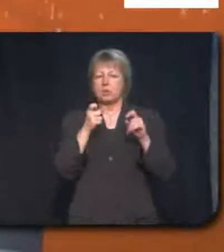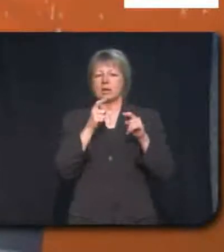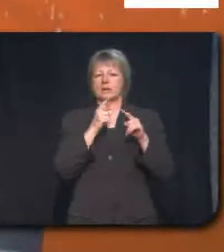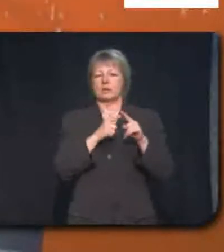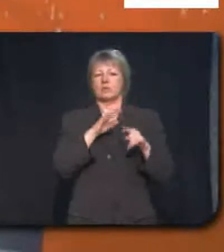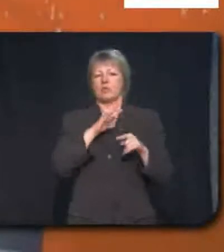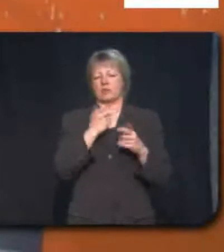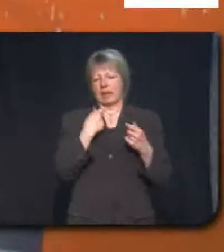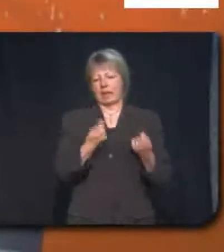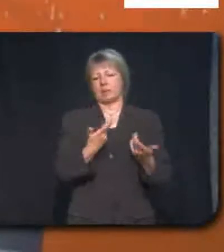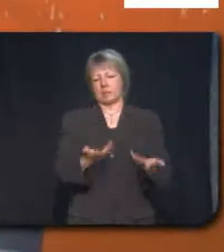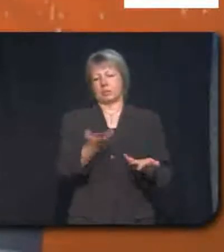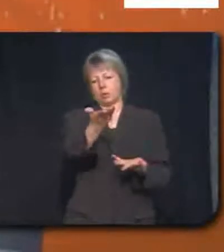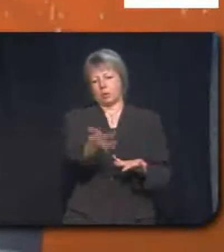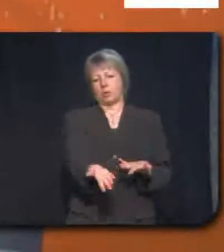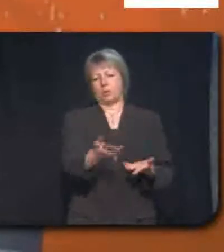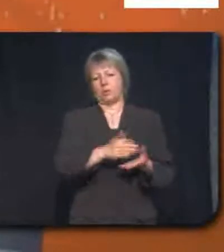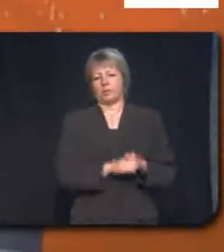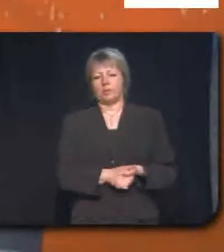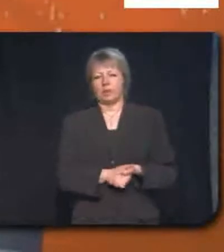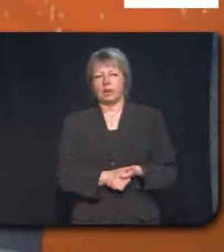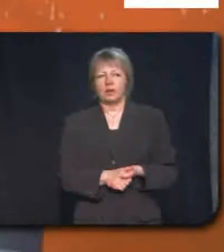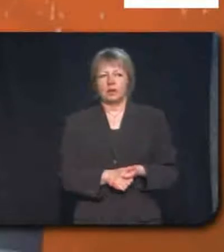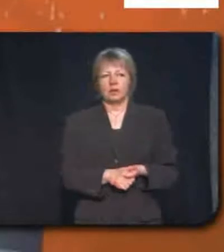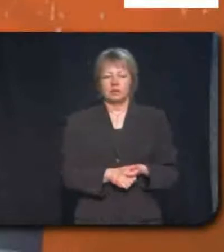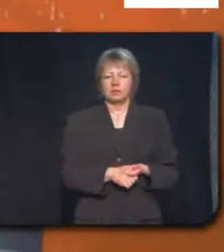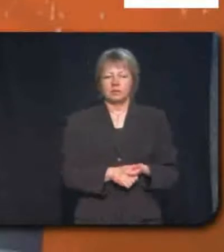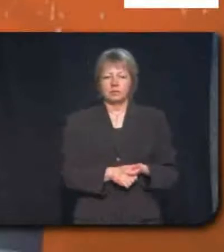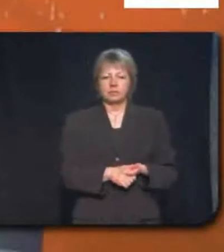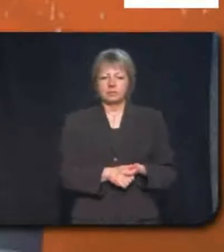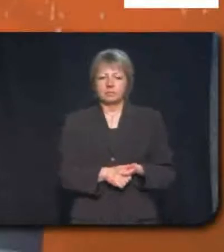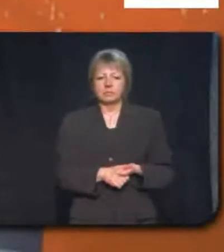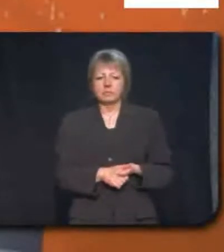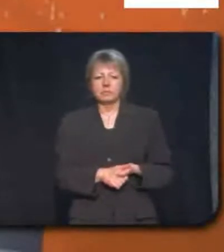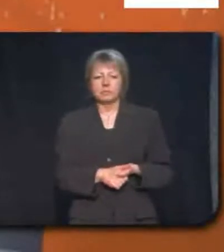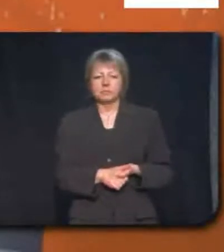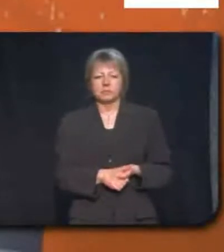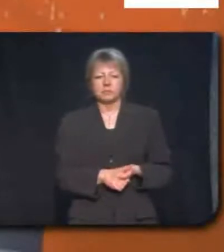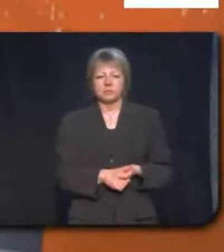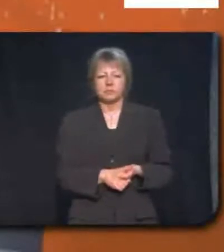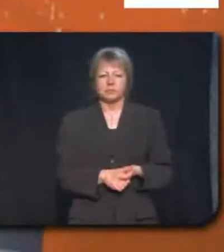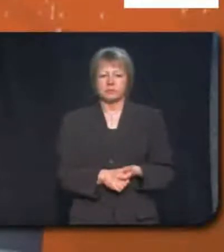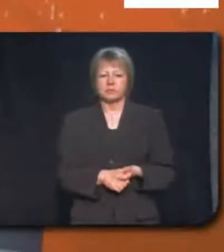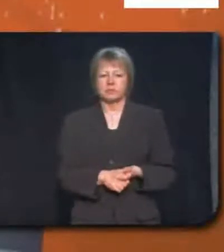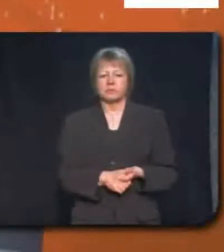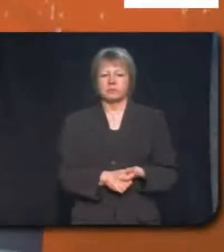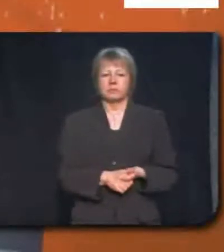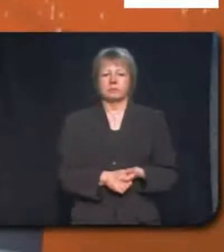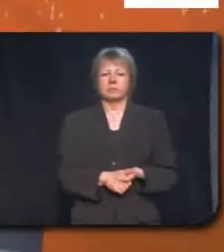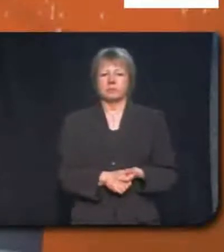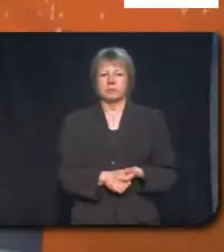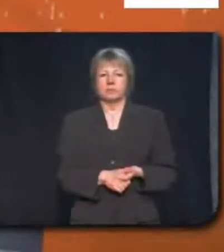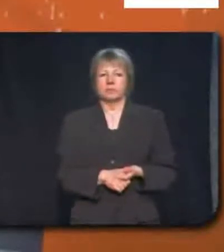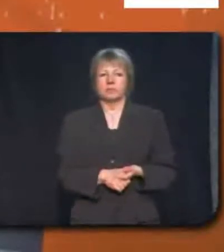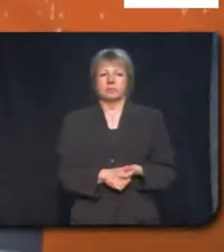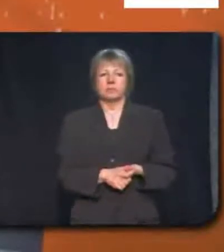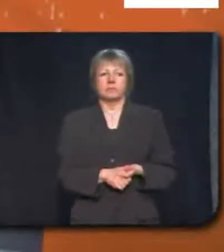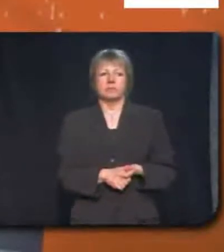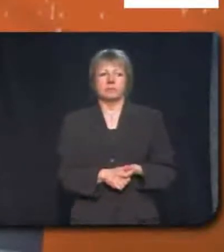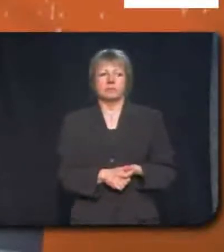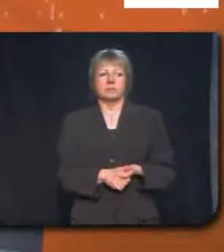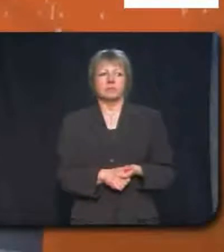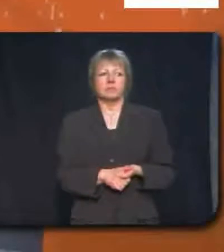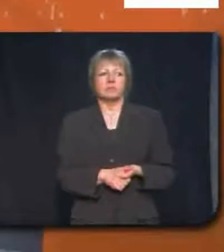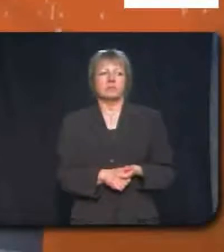35 und mit vielen 397 Stimmen und ja wir haben